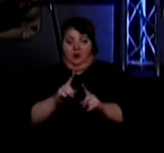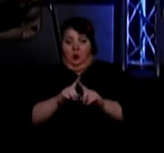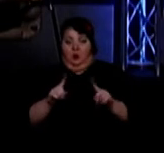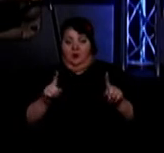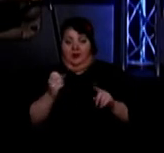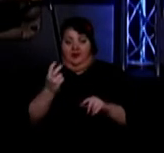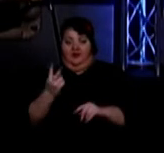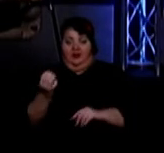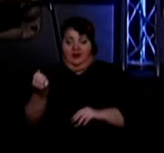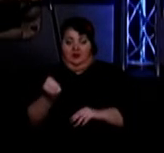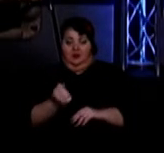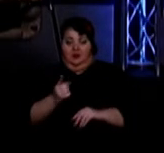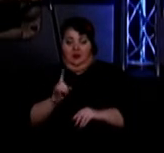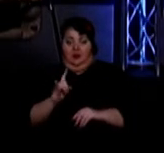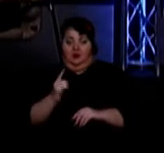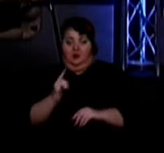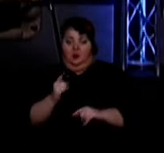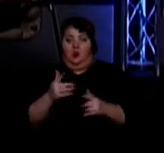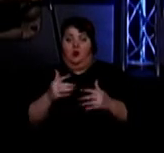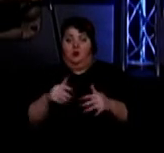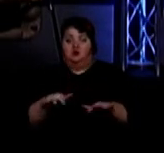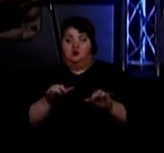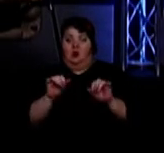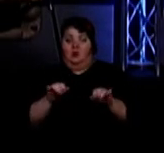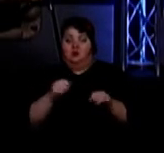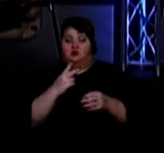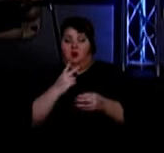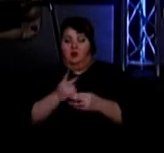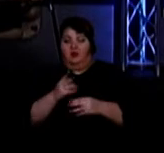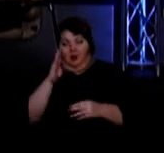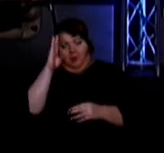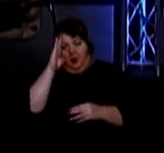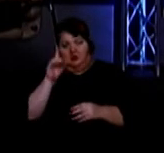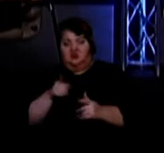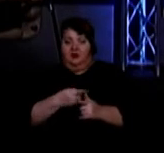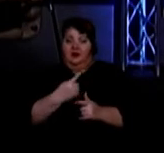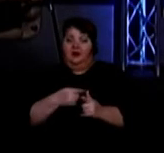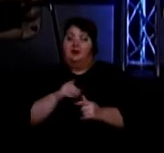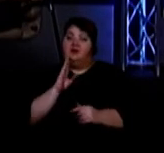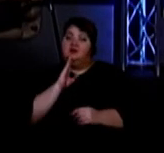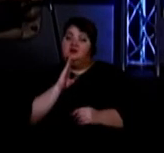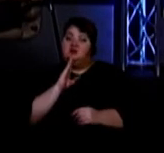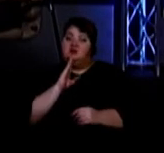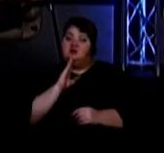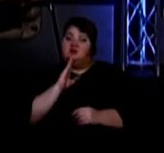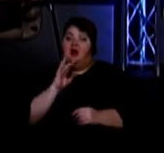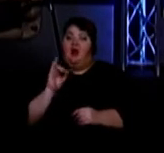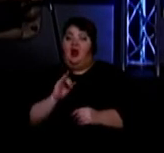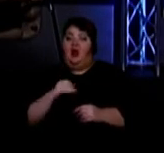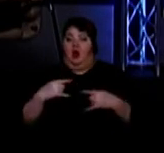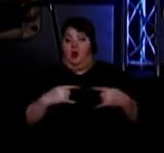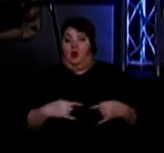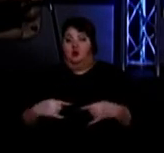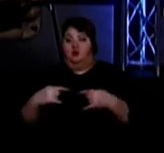в чем? 12 недель. Уже можно увидеть, мальчик это или девочка. и на